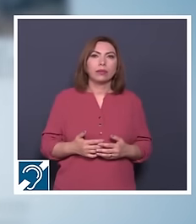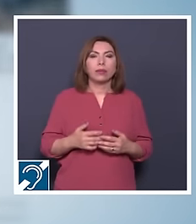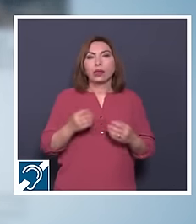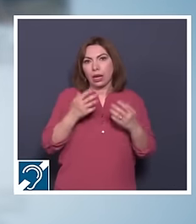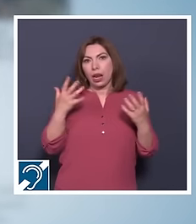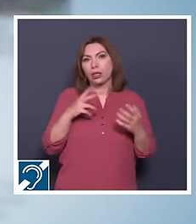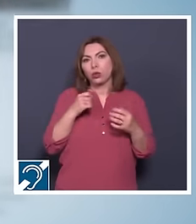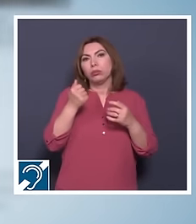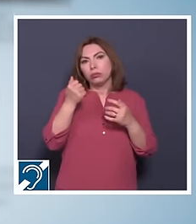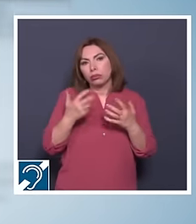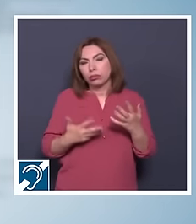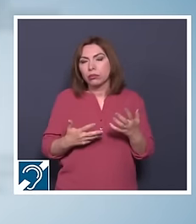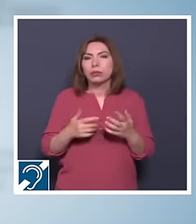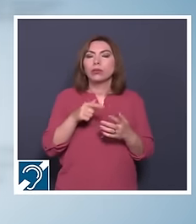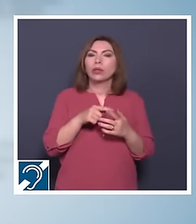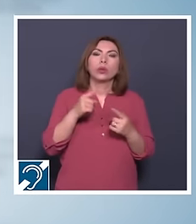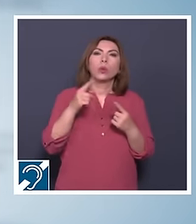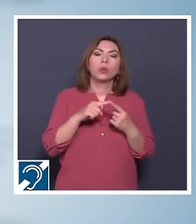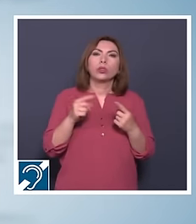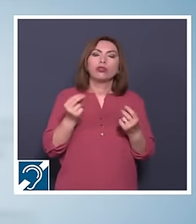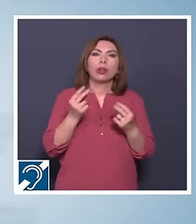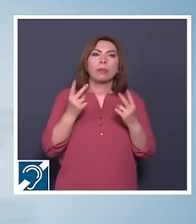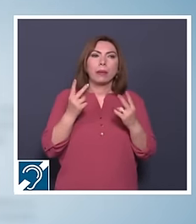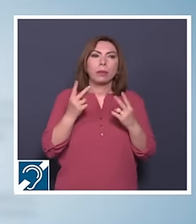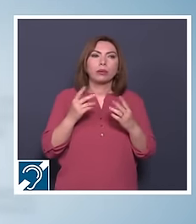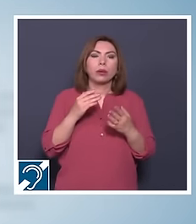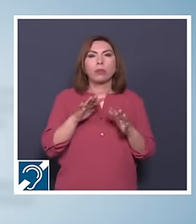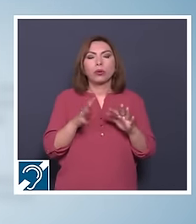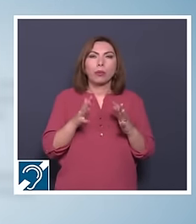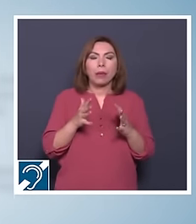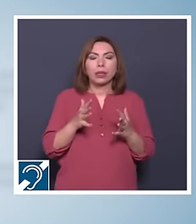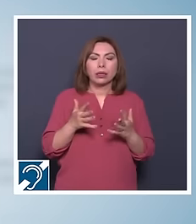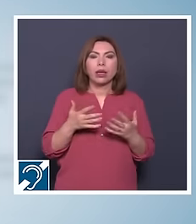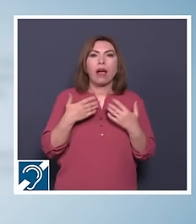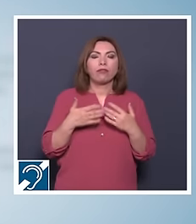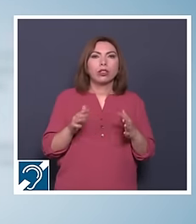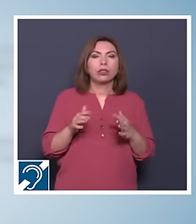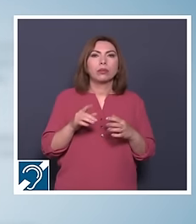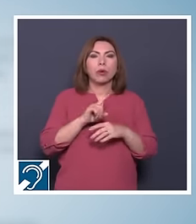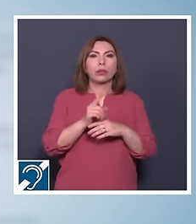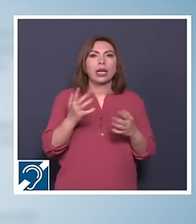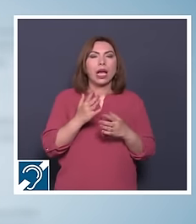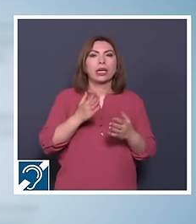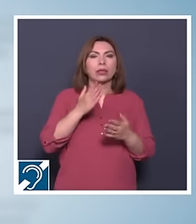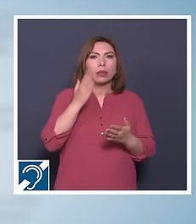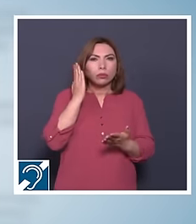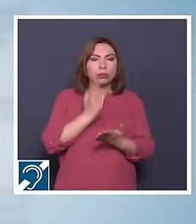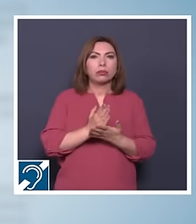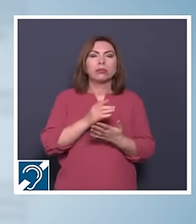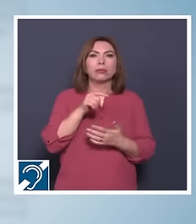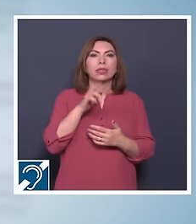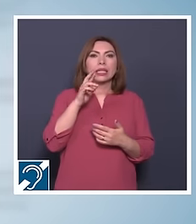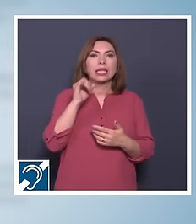evident, sunt multiple. Unul dintre cele mai importante, probabil, a fost în momentul în care s-au stabilit aceste